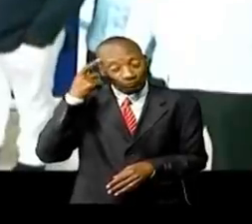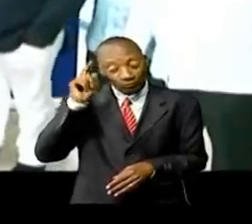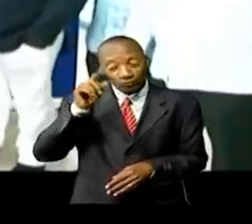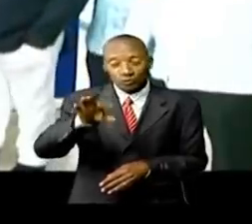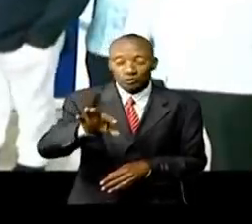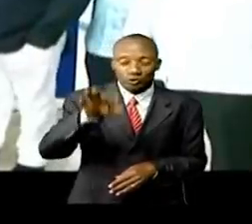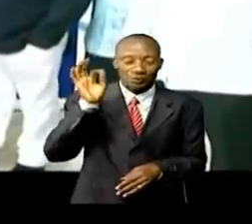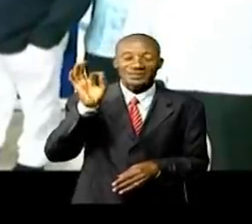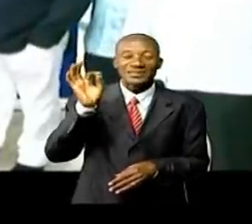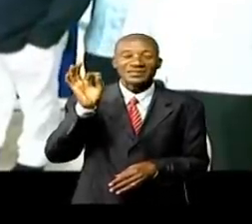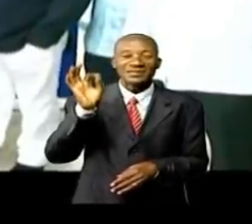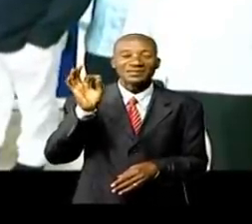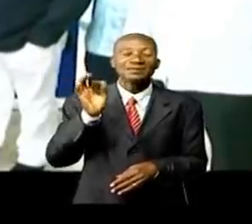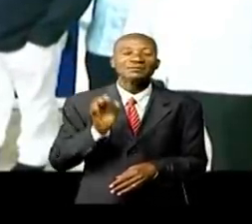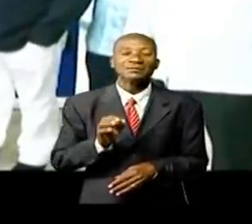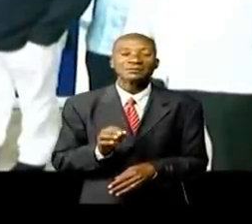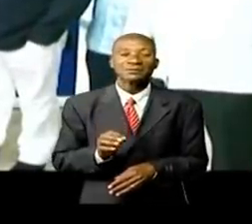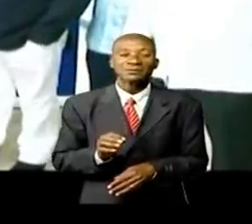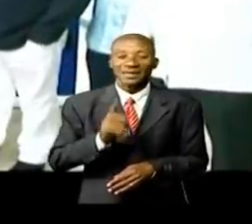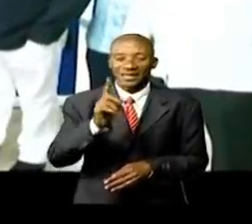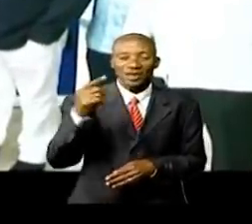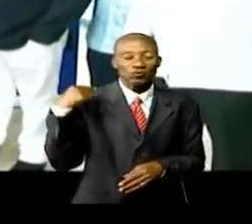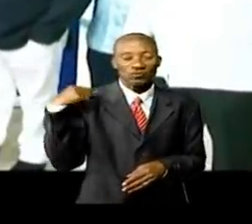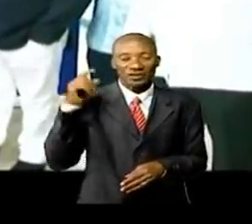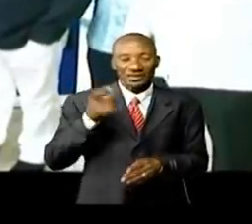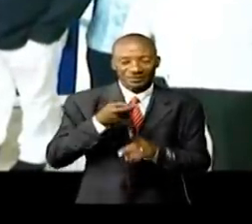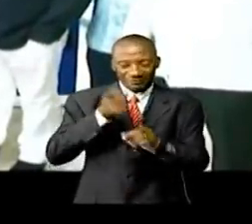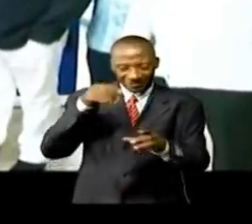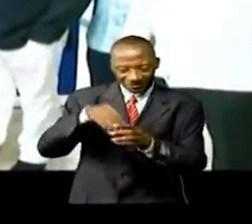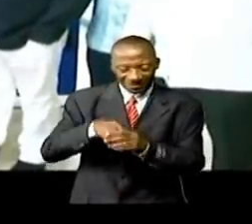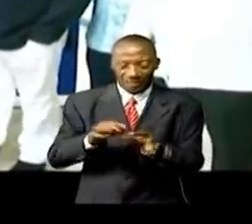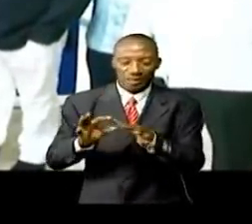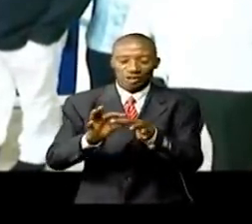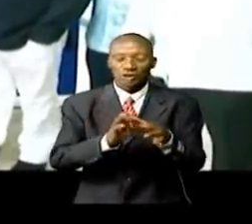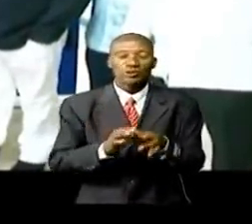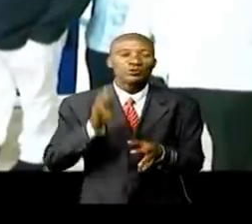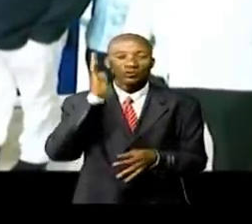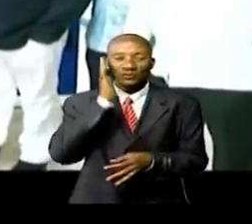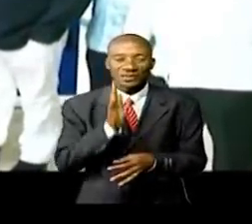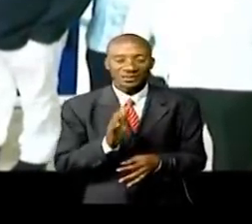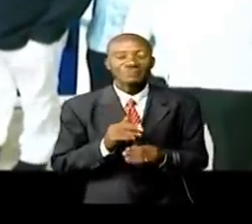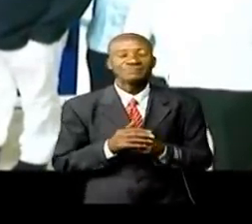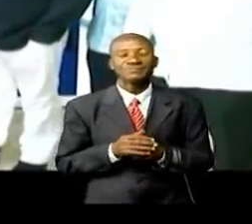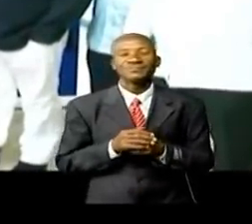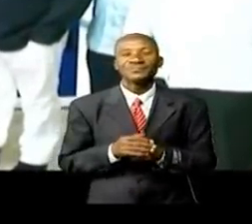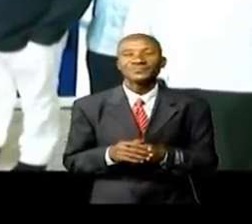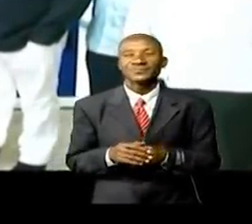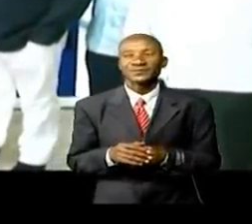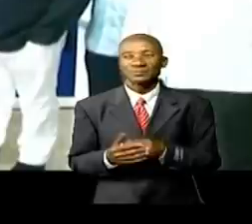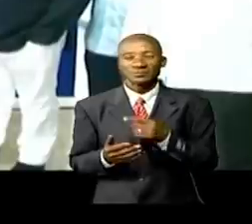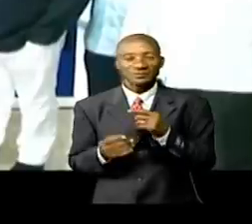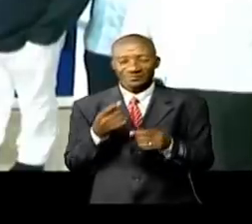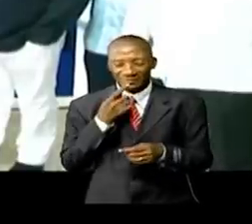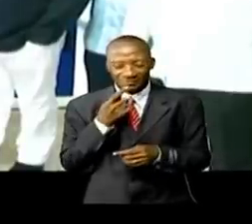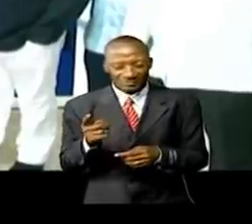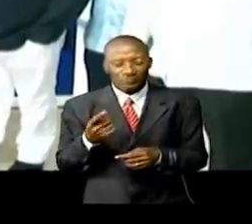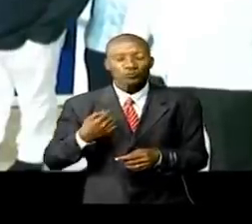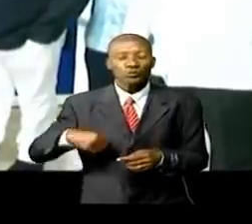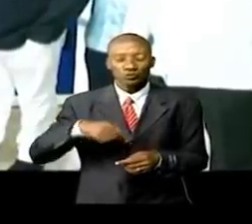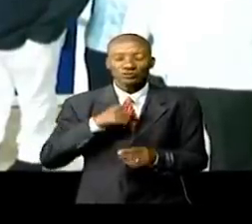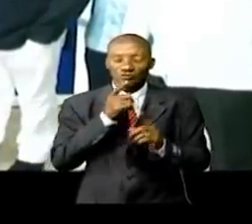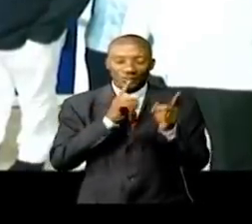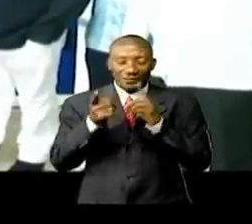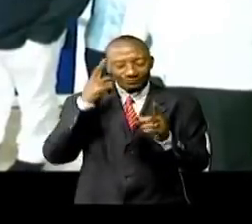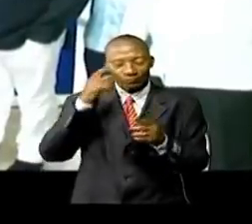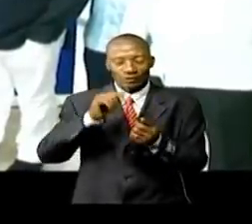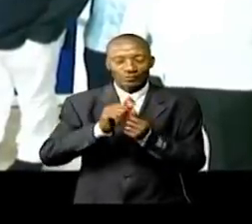Dès 2015, nous avons mis sur pied un principe qui concerne la rotation. Le gouverneur